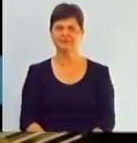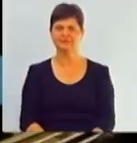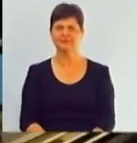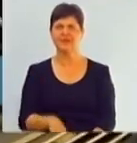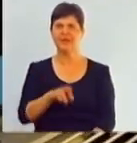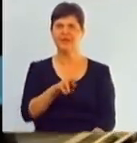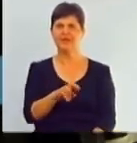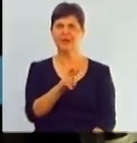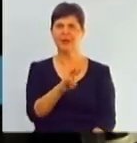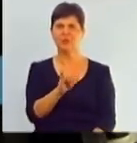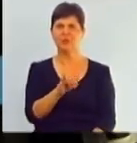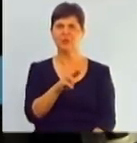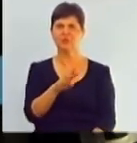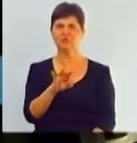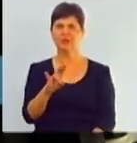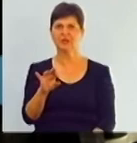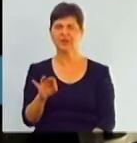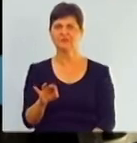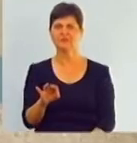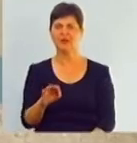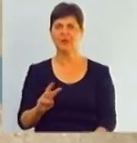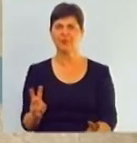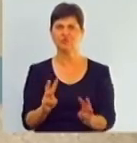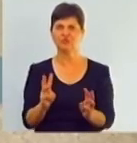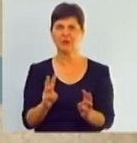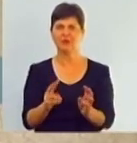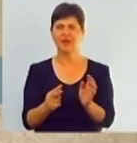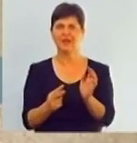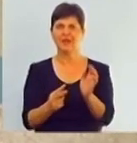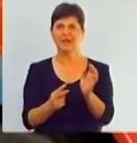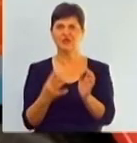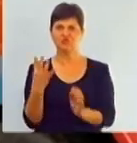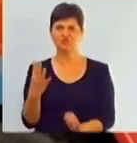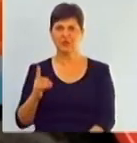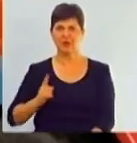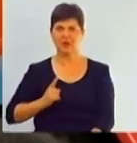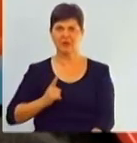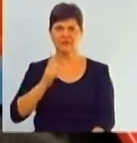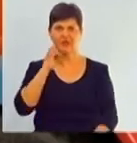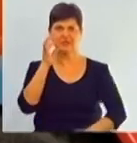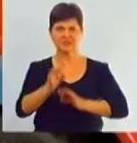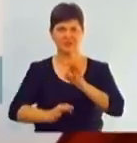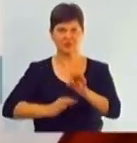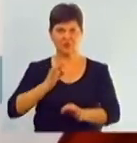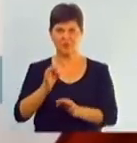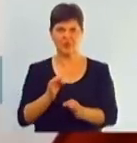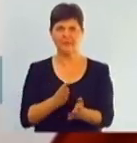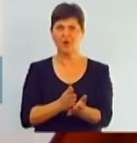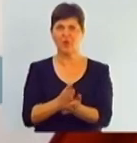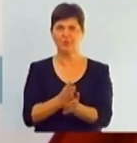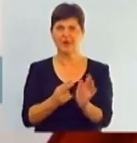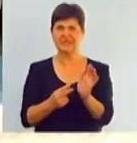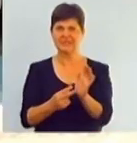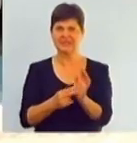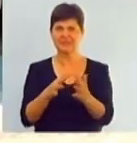Якушинецька пожежно-рятувальна частина нараховує 17 рятувальників. Це 4 караули, які несуть цілодобову варту. Вони обслуговують 7 сіл